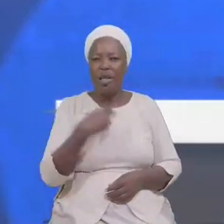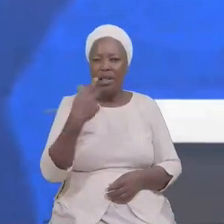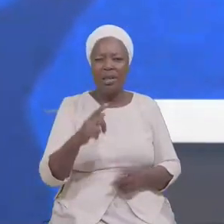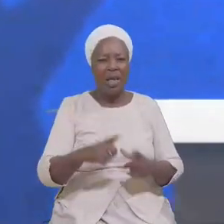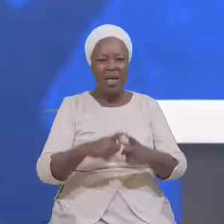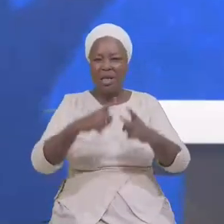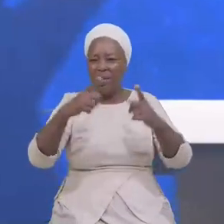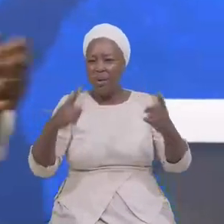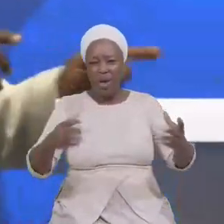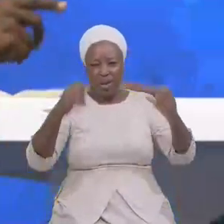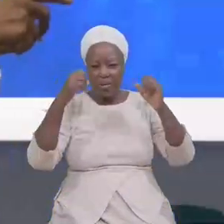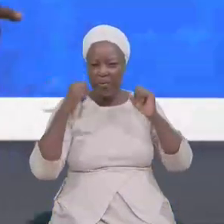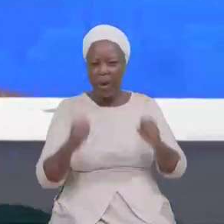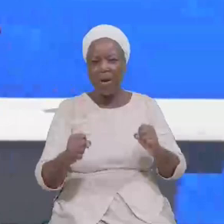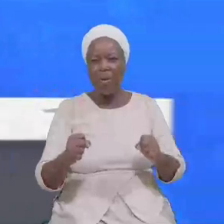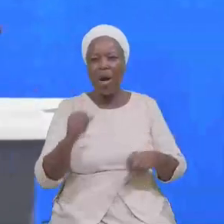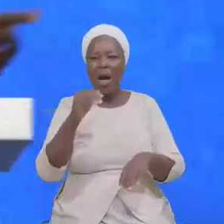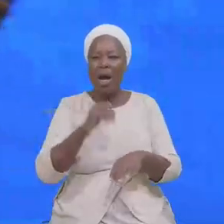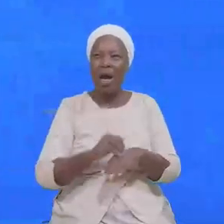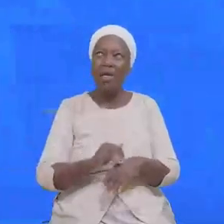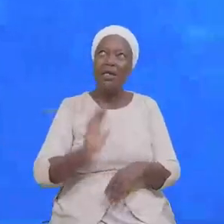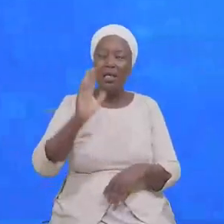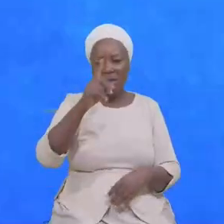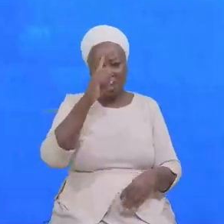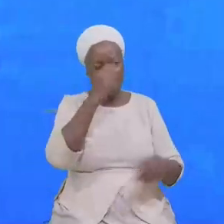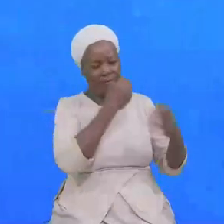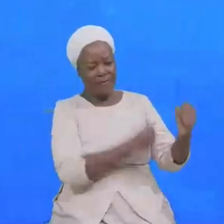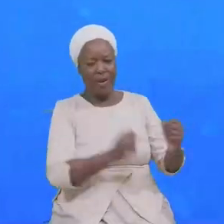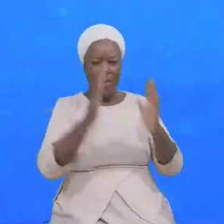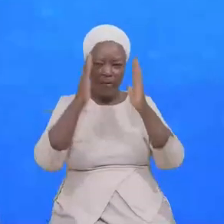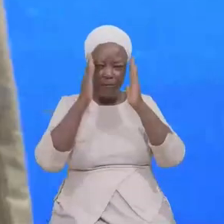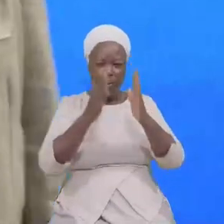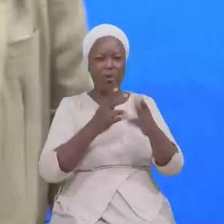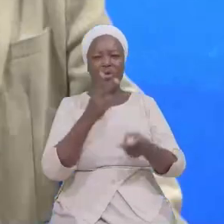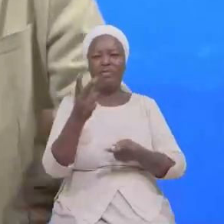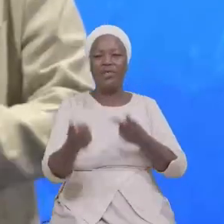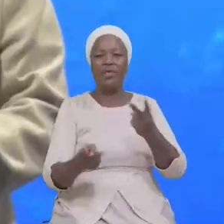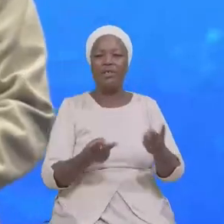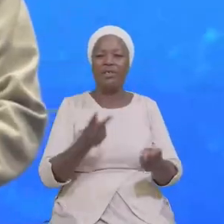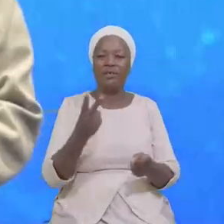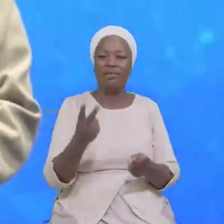La puissance insondable de sa visitation axée sur la foi.